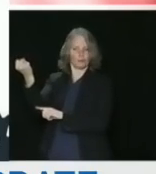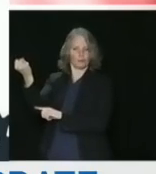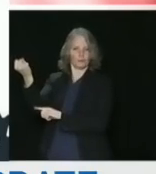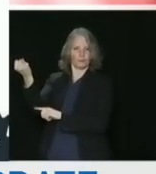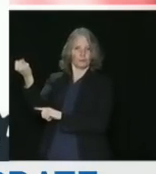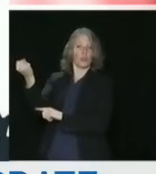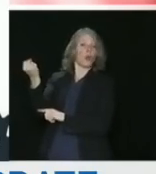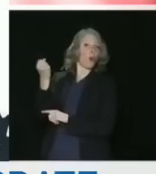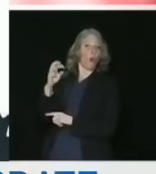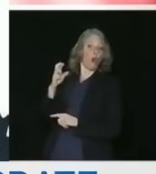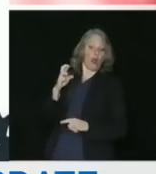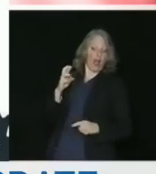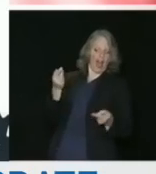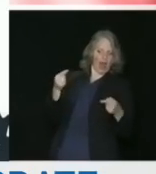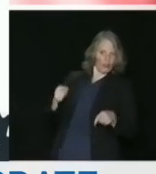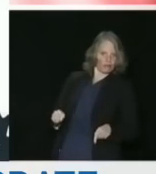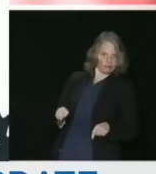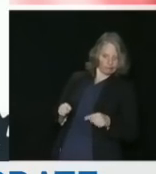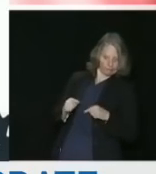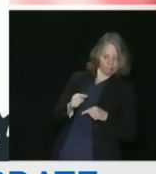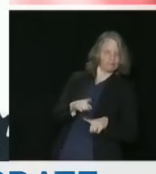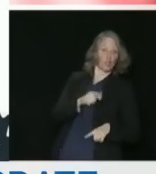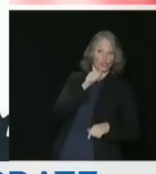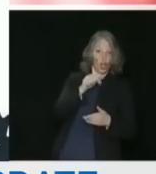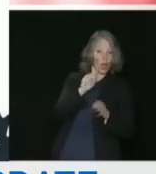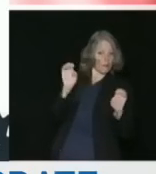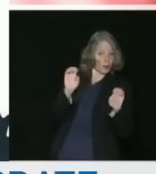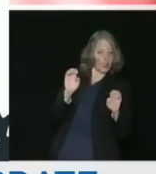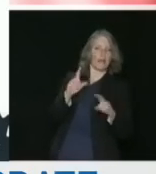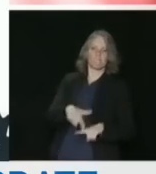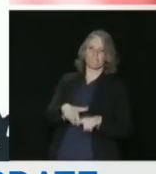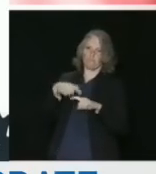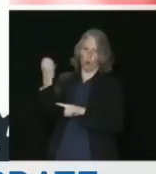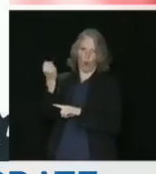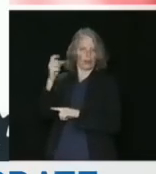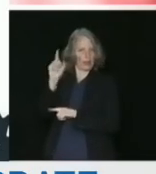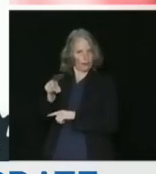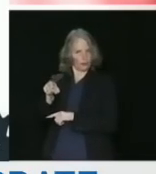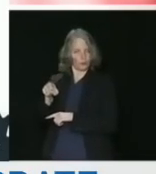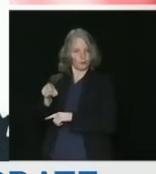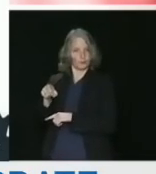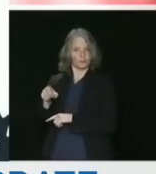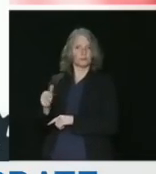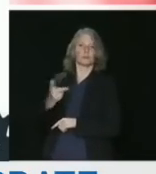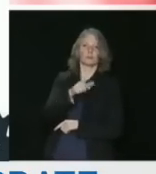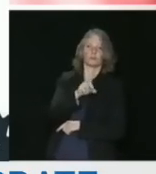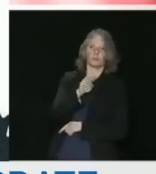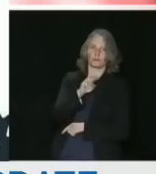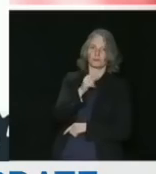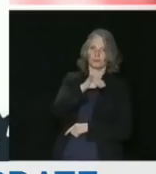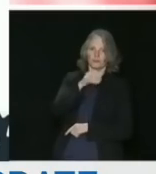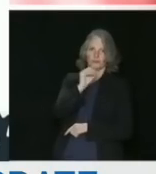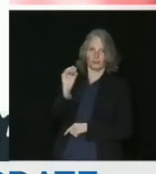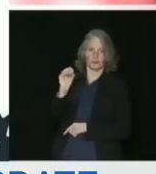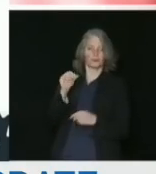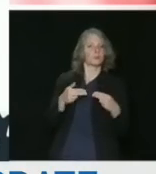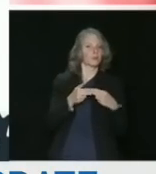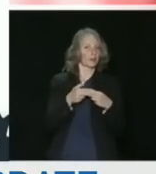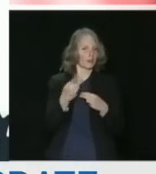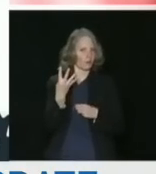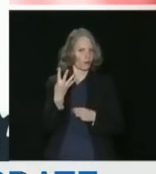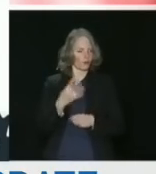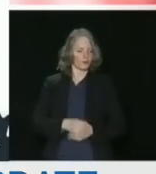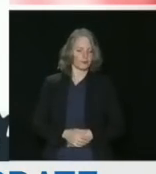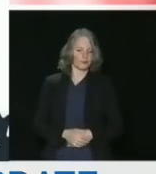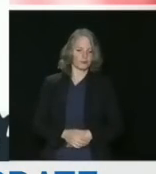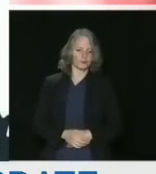non-urgent procedures. Diapositive 4. Les taux Slide d'hospitalisation 4. attribuables à la